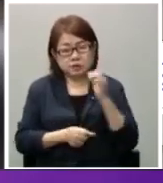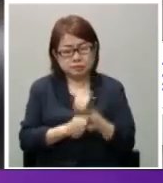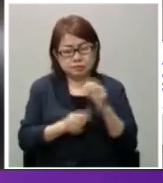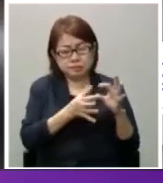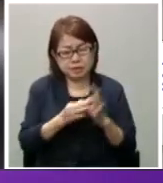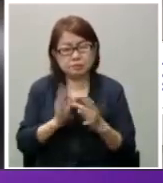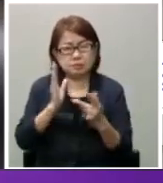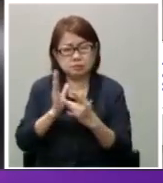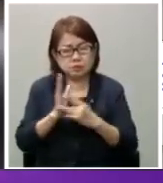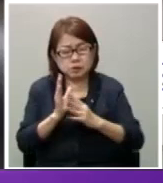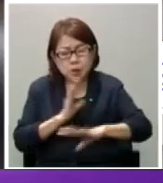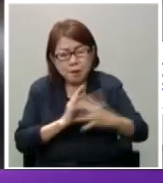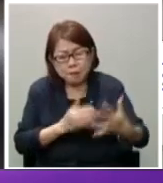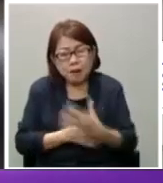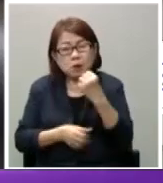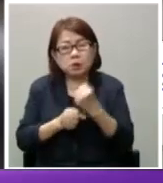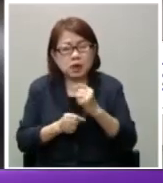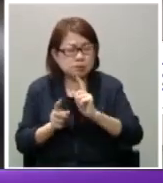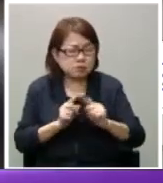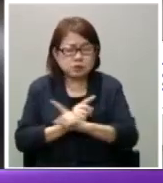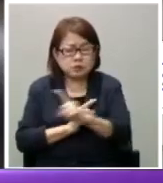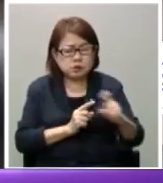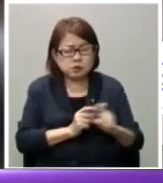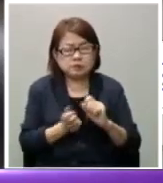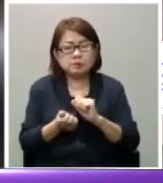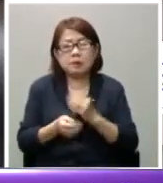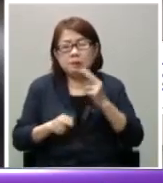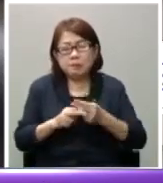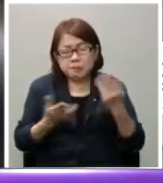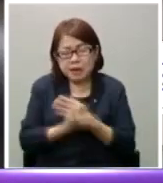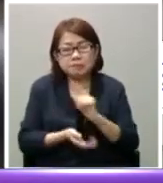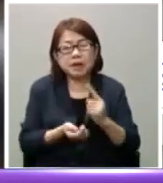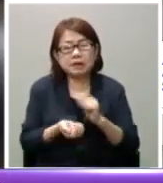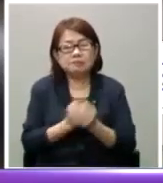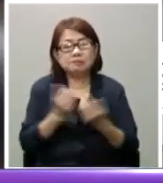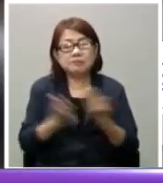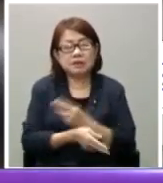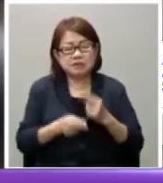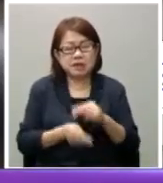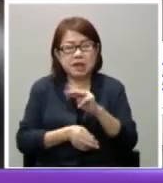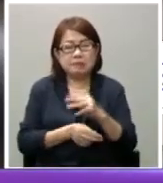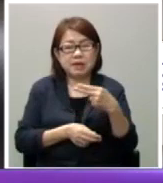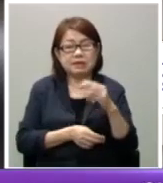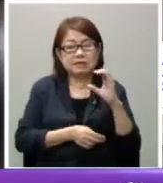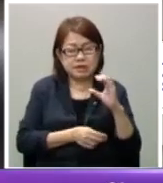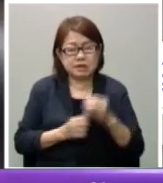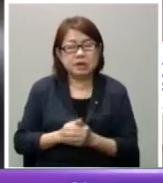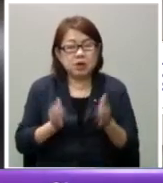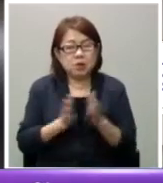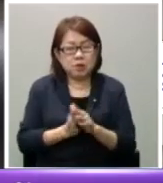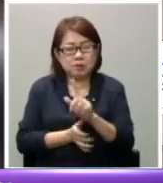เสียทุกอย่างเลยครับเสร็จเรียบร้อยก็เลยแปลงตัวมาเป็นบริษัท MSCS ครับเสร็จแล้วก็มารวมกับ